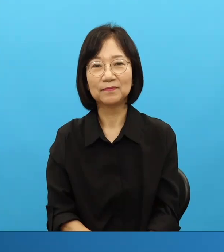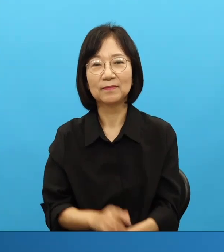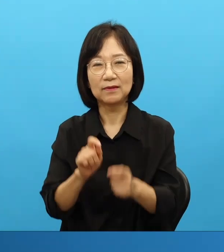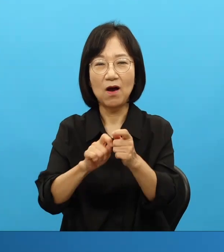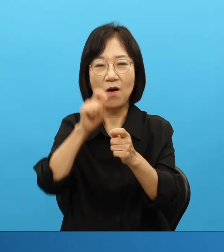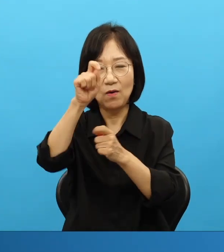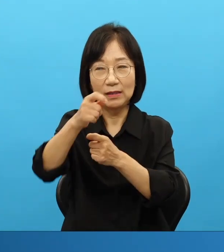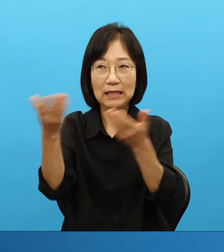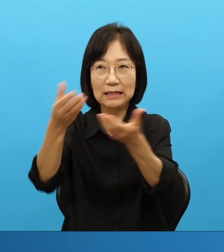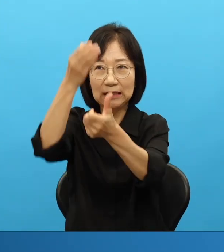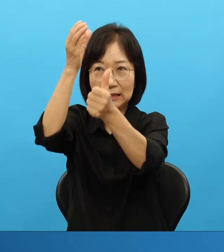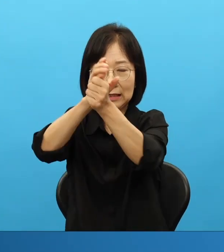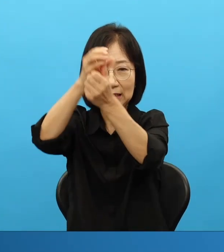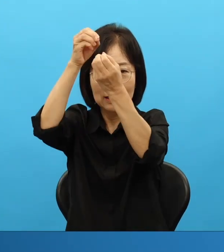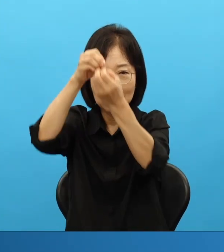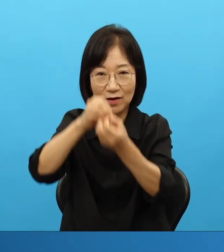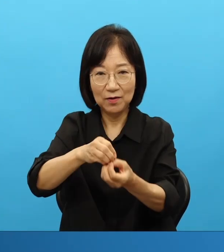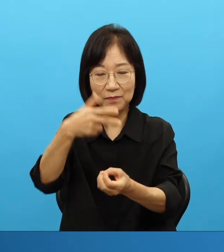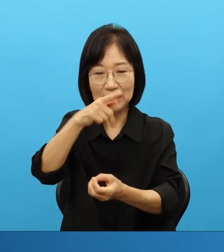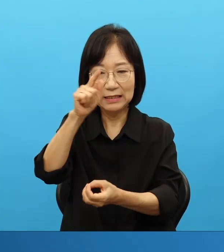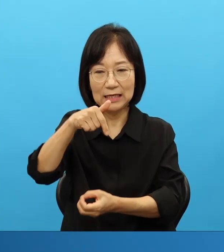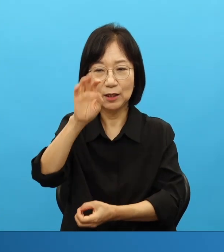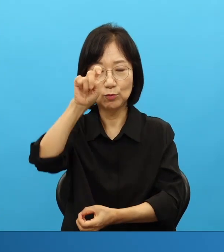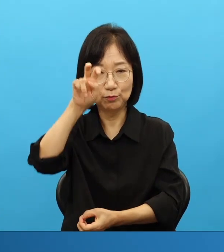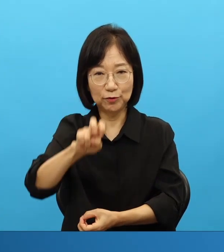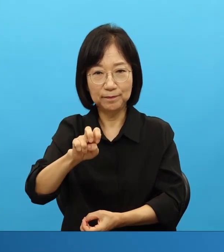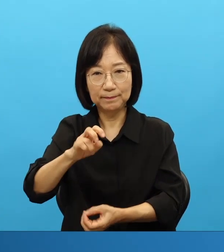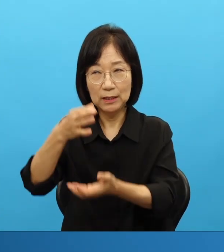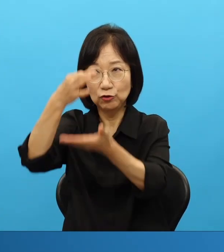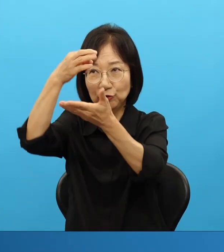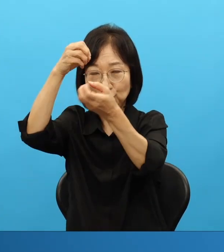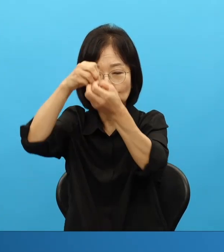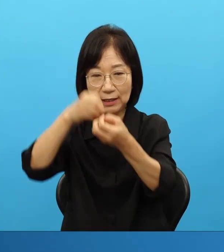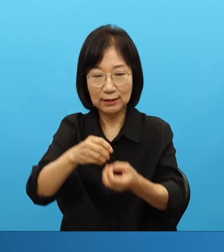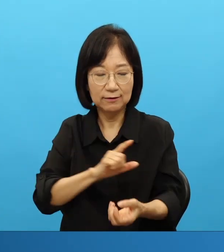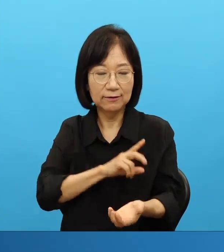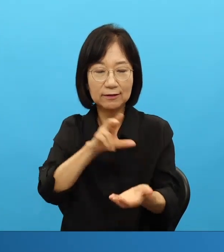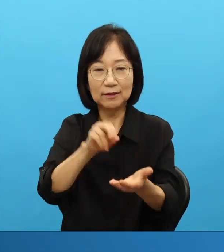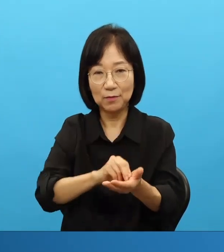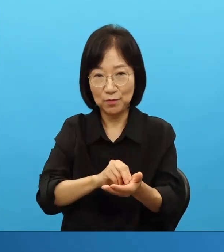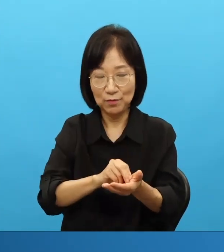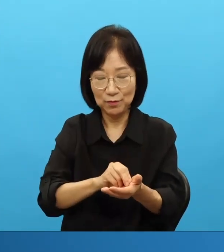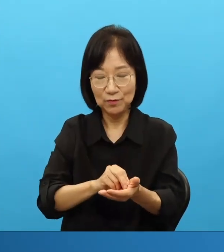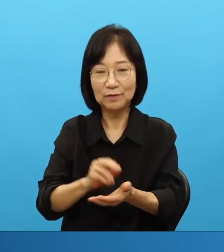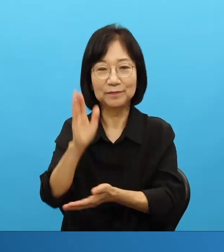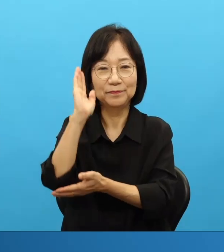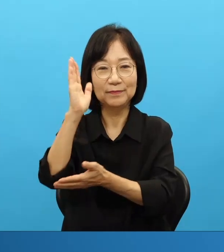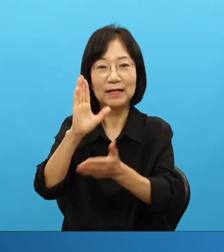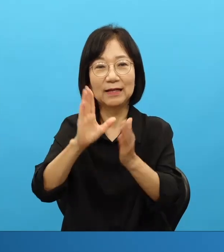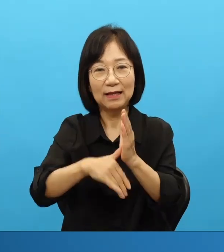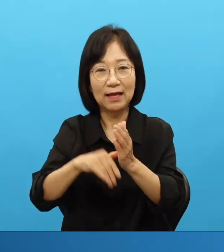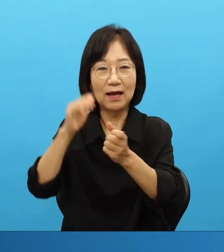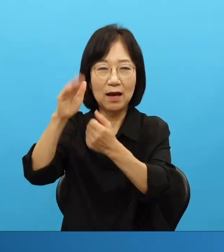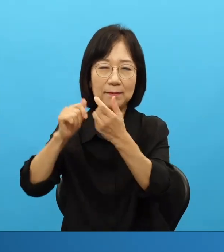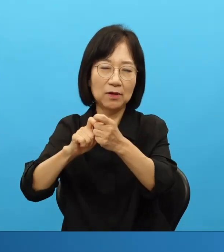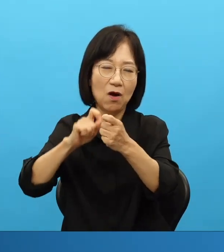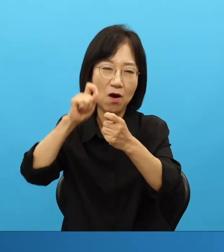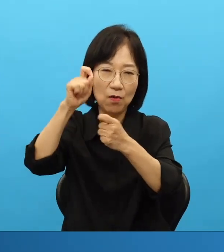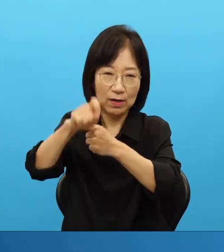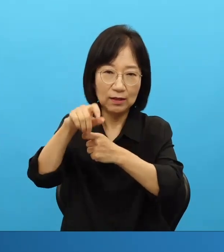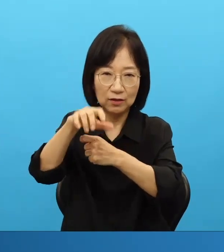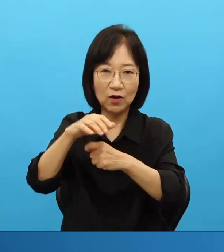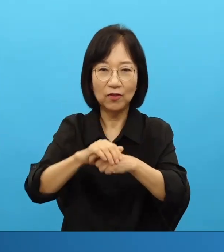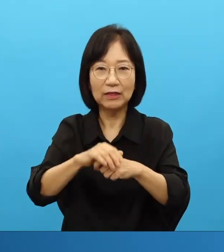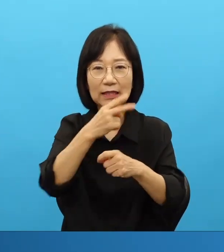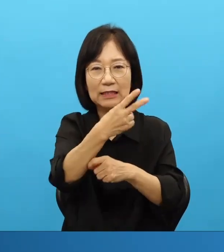영원한 기업, 작품, 유산이란 주제로 열린 이번 대회에서 류광수 목사는 하나님의 영원한 기업이 237 5천